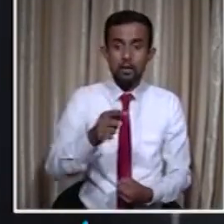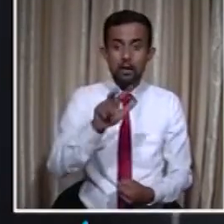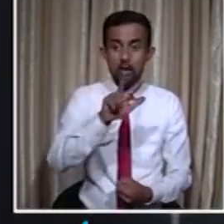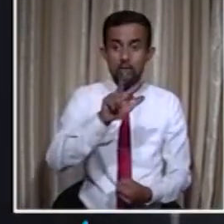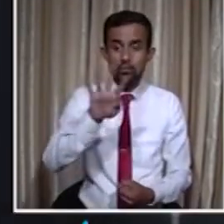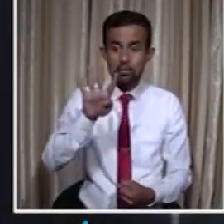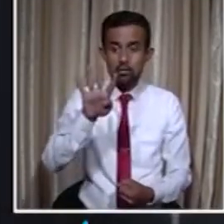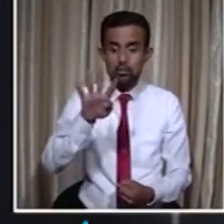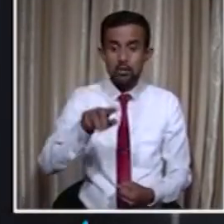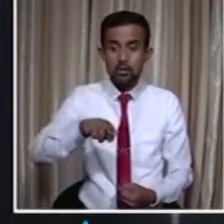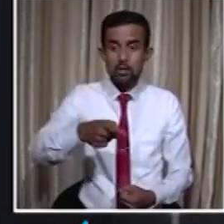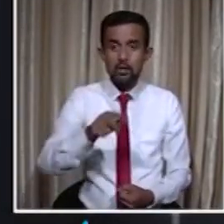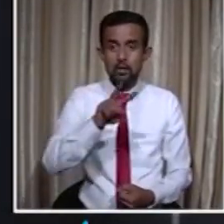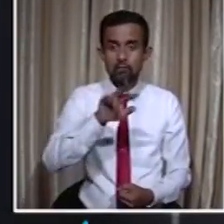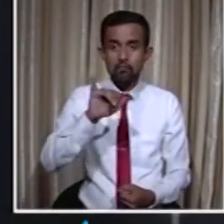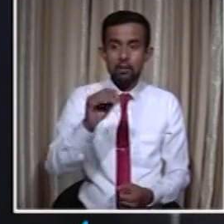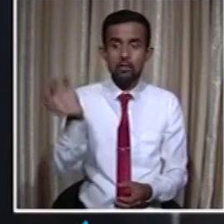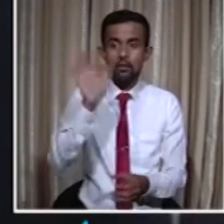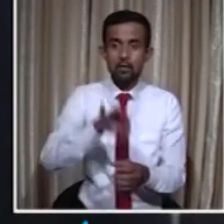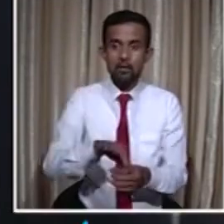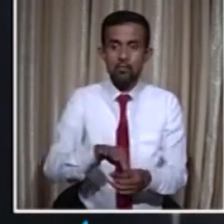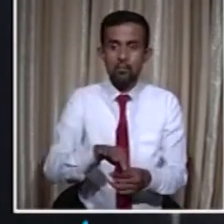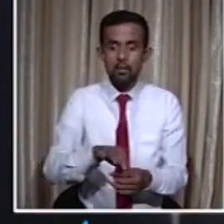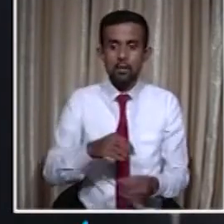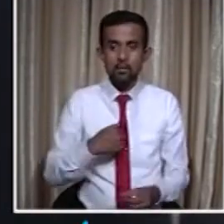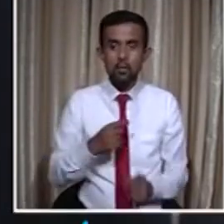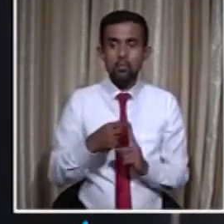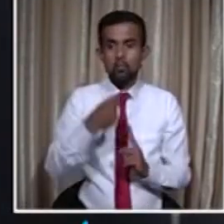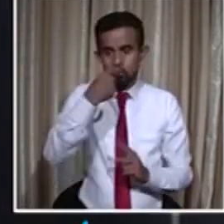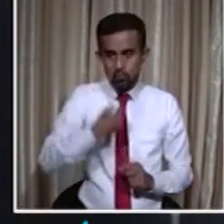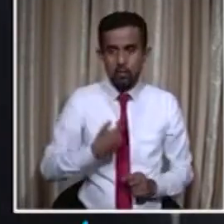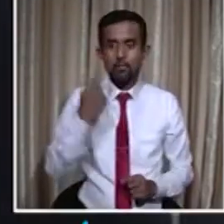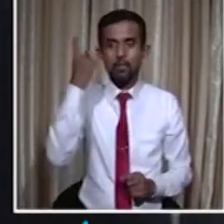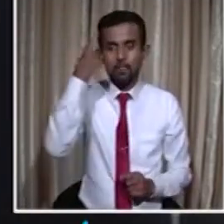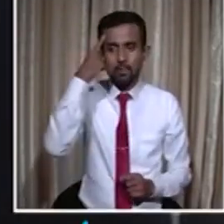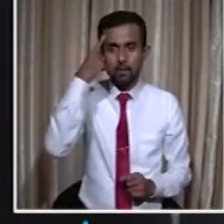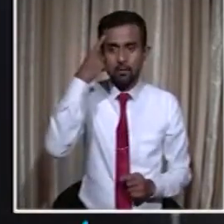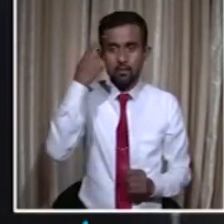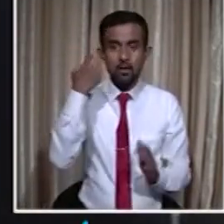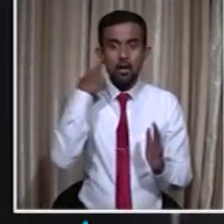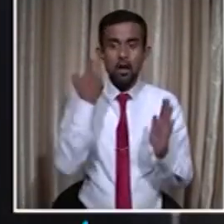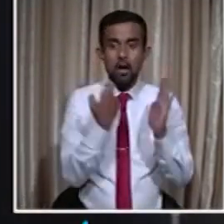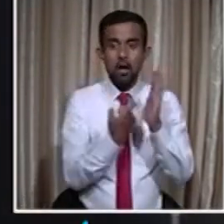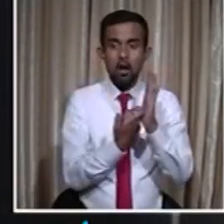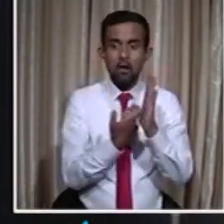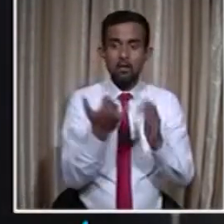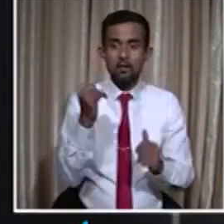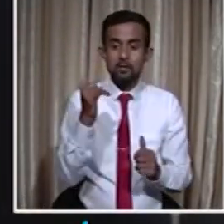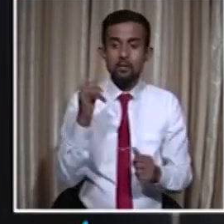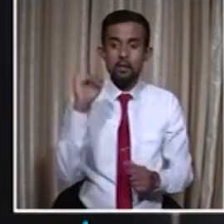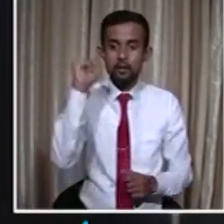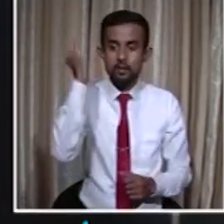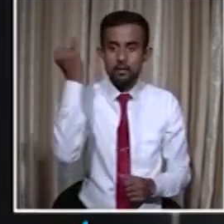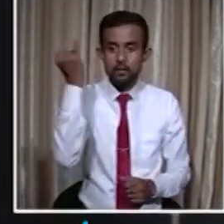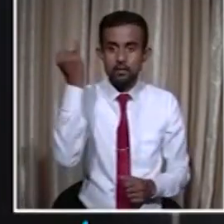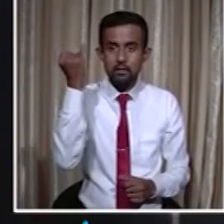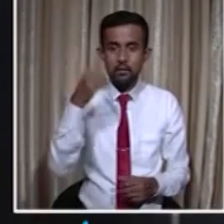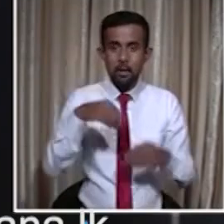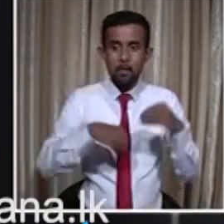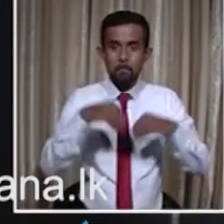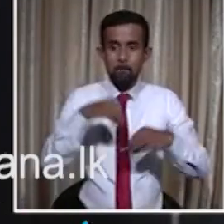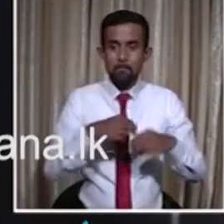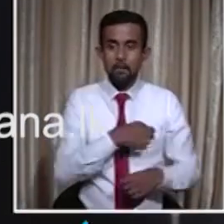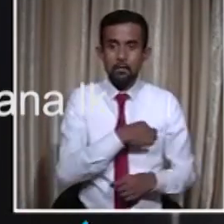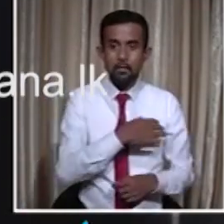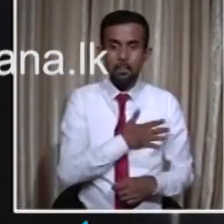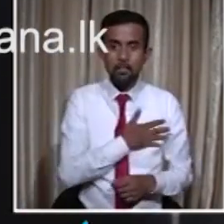184කින් 126 පත් කරේ කියලා මම පුද්ගලිකවම දන්නවා අර රත්නපුරේ හිටපු සමහර නිලධාරි දේශපාලන පරිගැණීම්